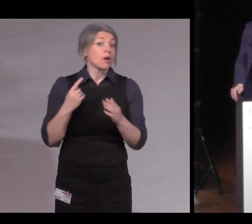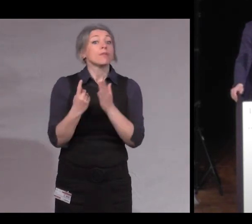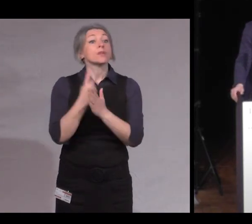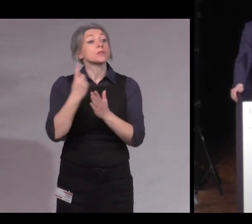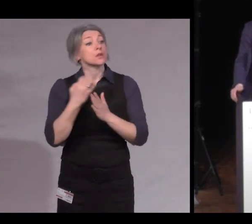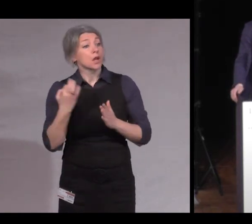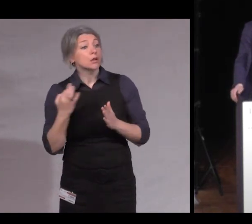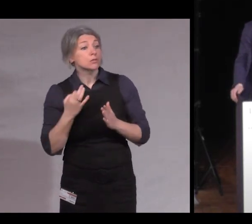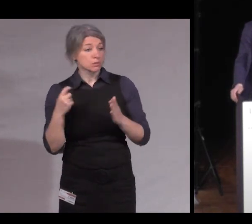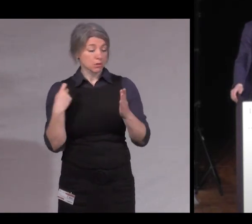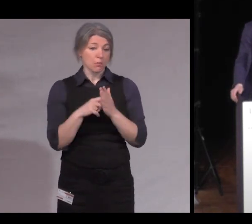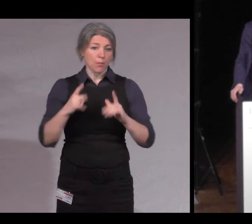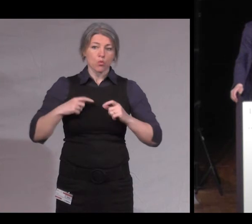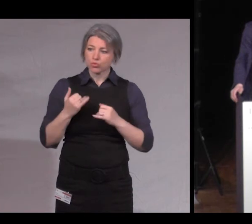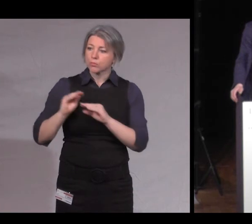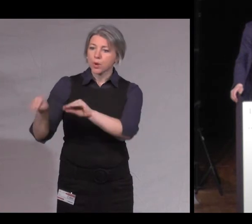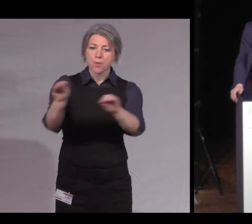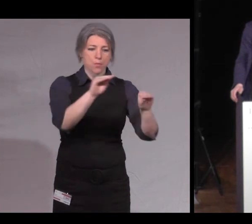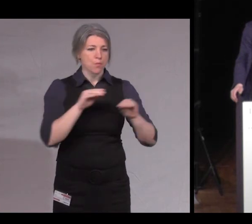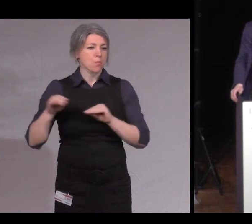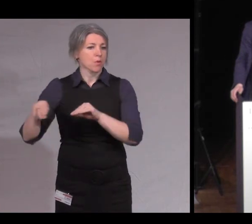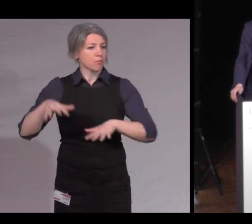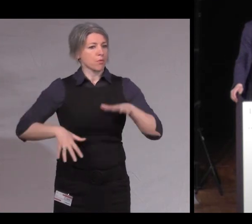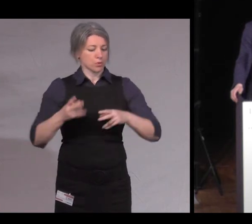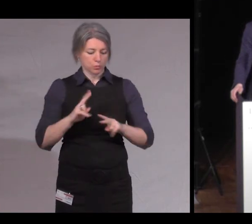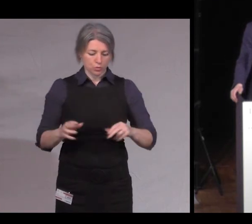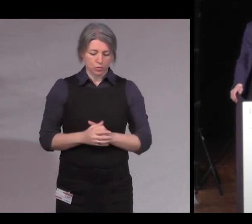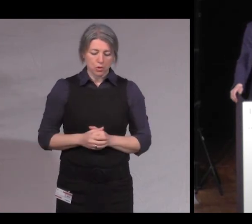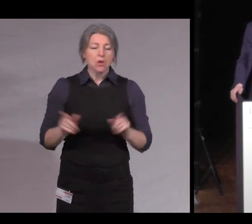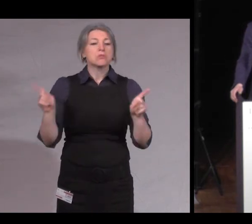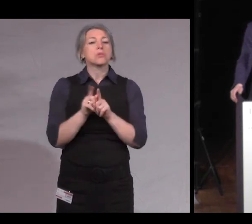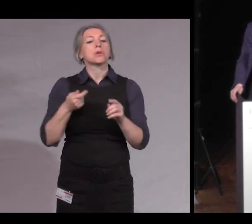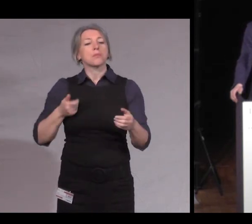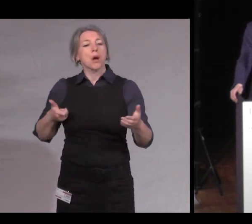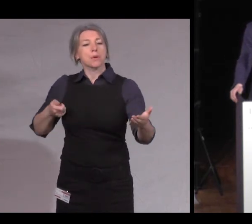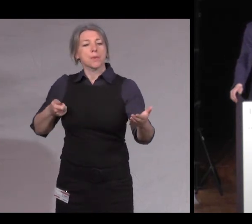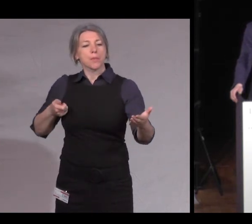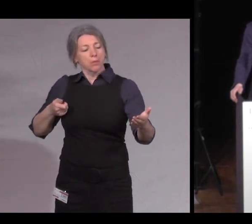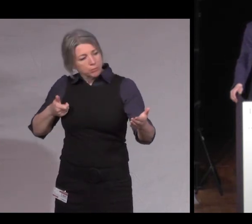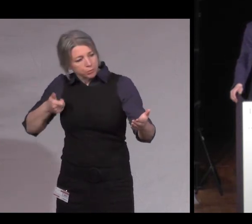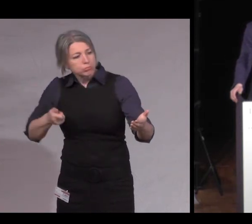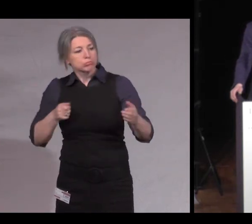jeho manévrovatelnost v omezeném prostoru. Dá se ovládat i dálkově, to znamená